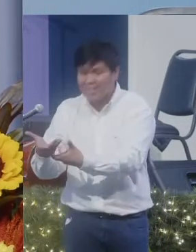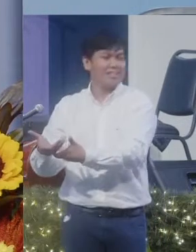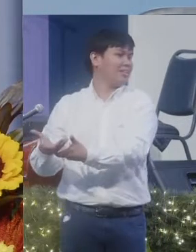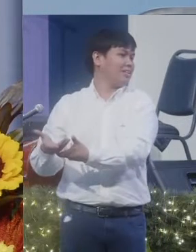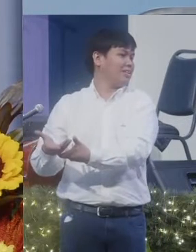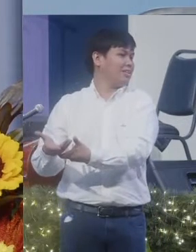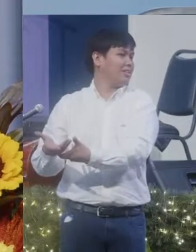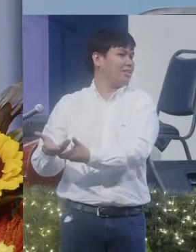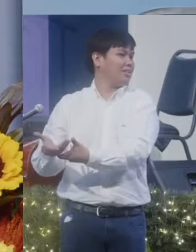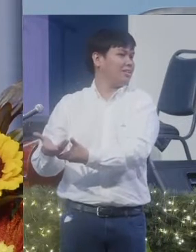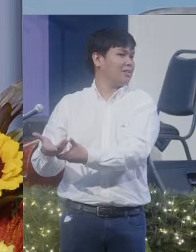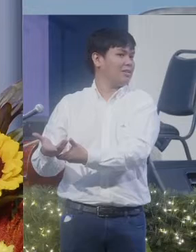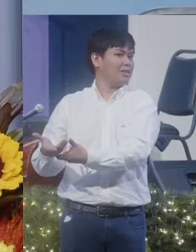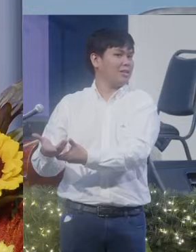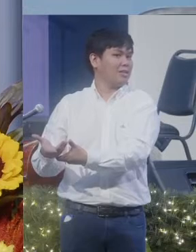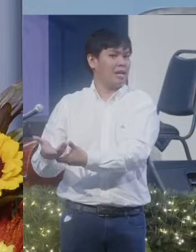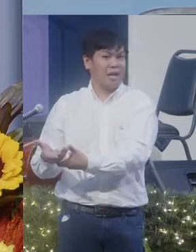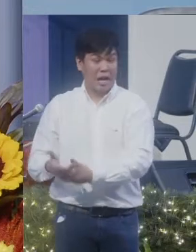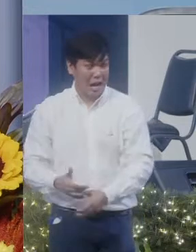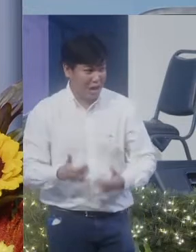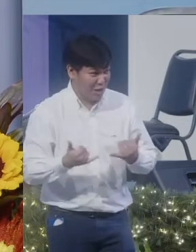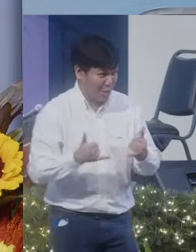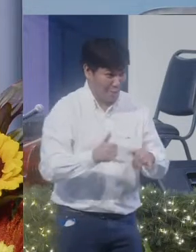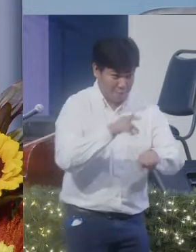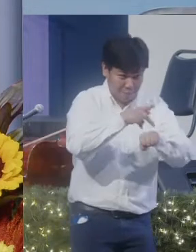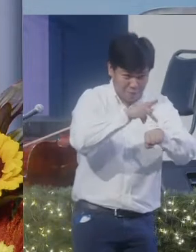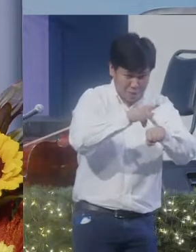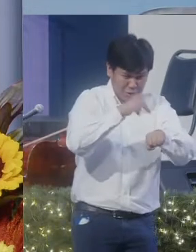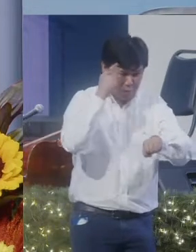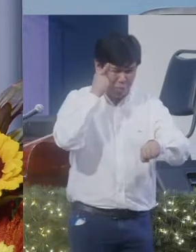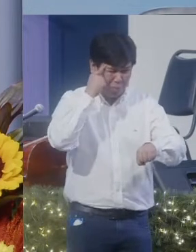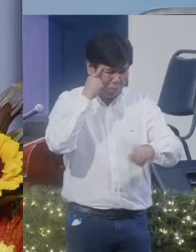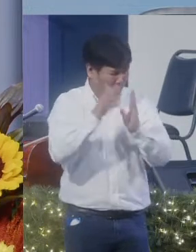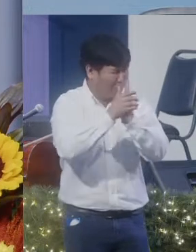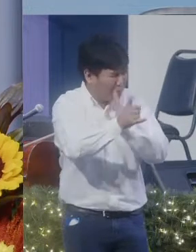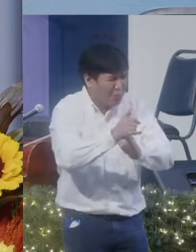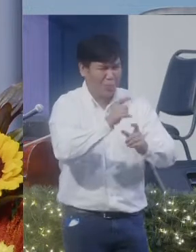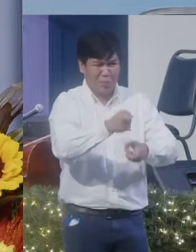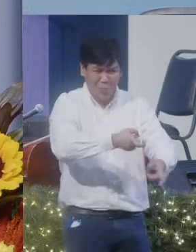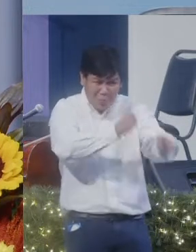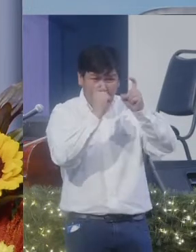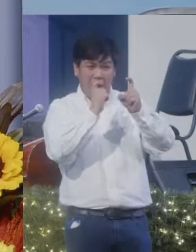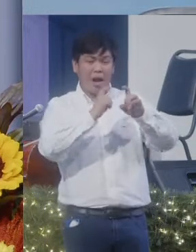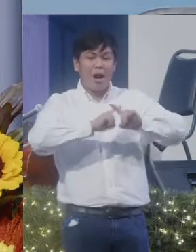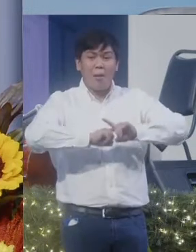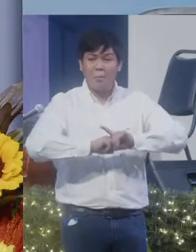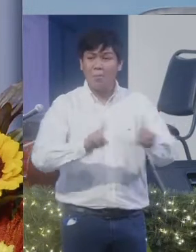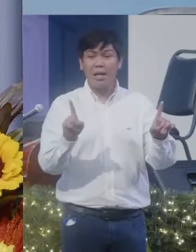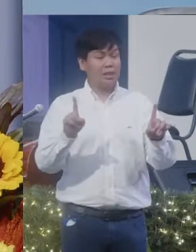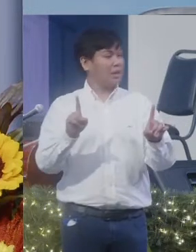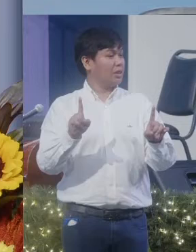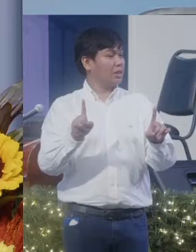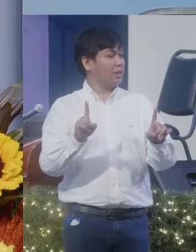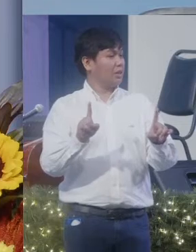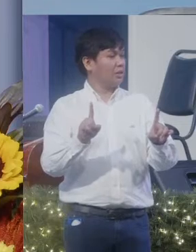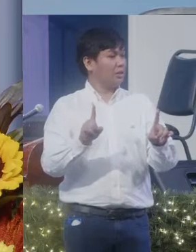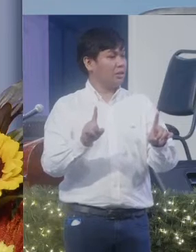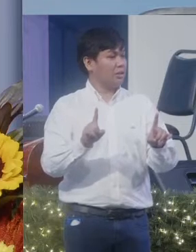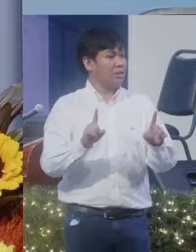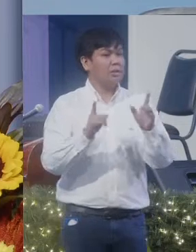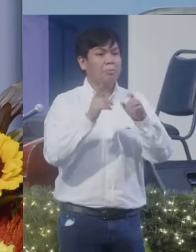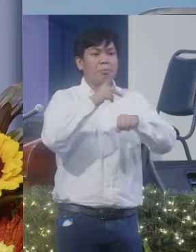word, alam ko, Panginoon, na siguro dapat ganito ang dapat gawin. Pero at your